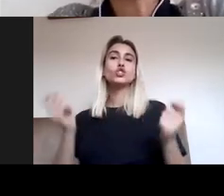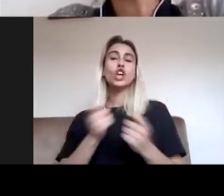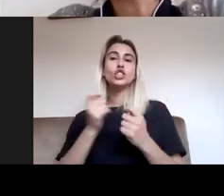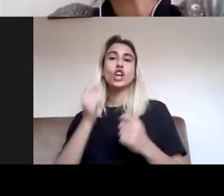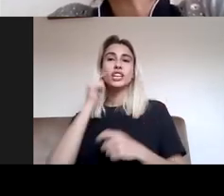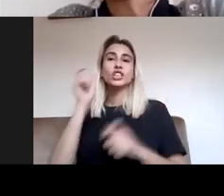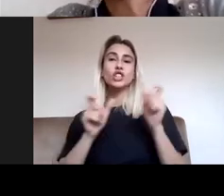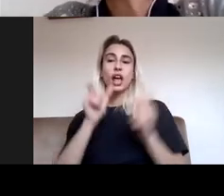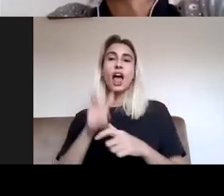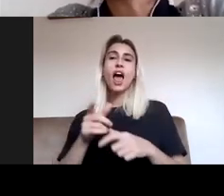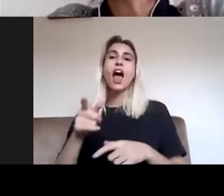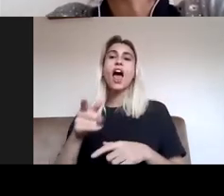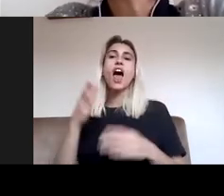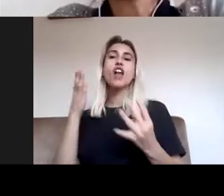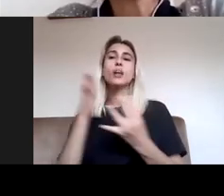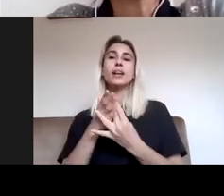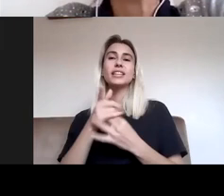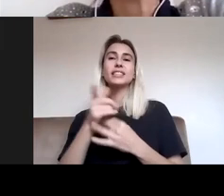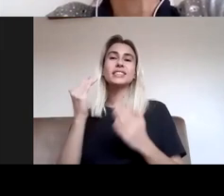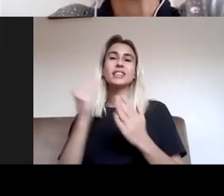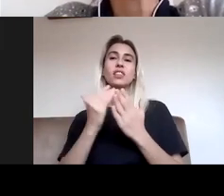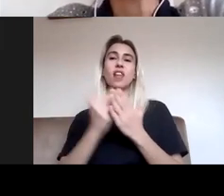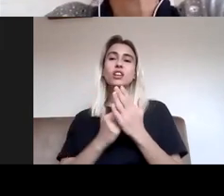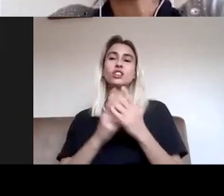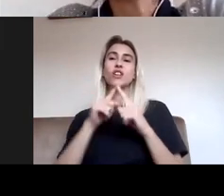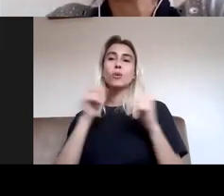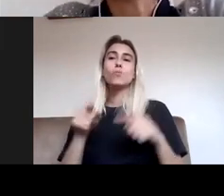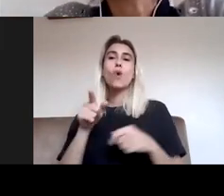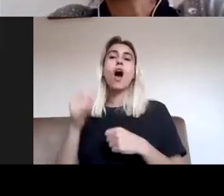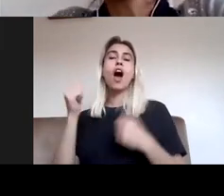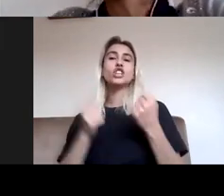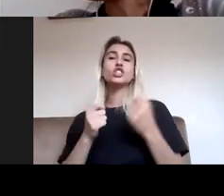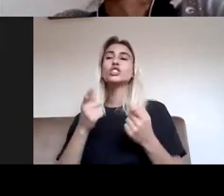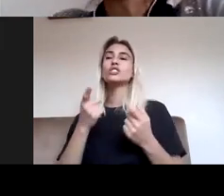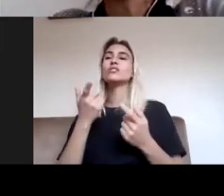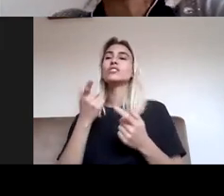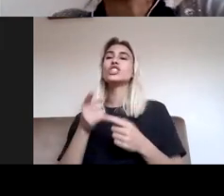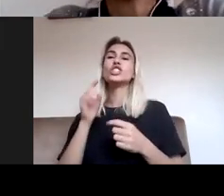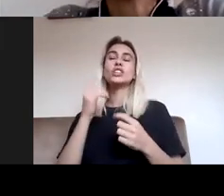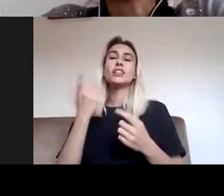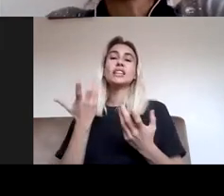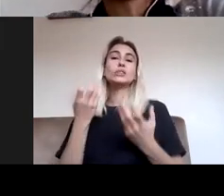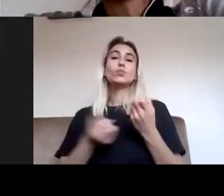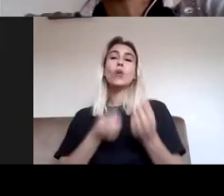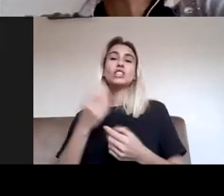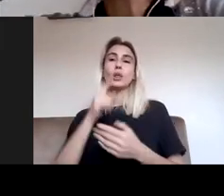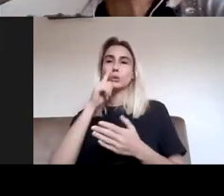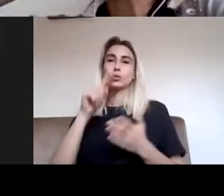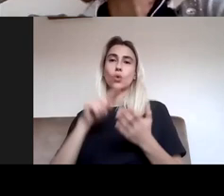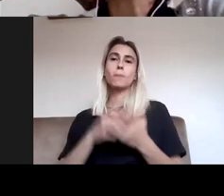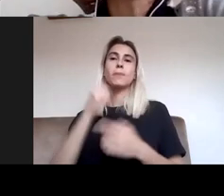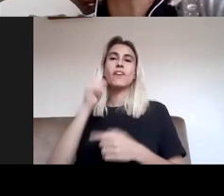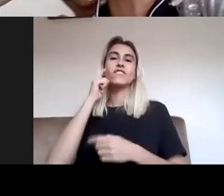kişilerin erişilebilirlik standartları çerçevesinde bu aracı ya da bu işlemi nasıl yapacağı ya da bunu nasıl üreteceği noktasında bir